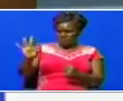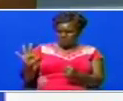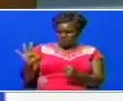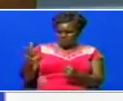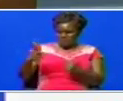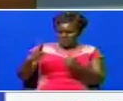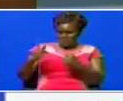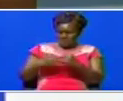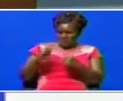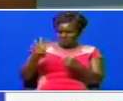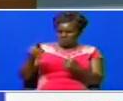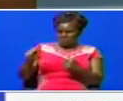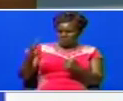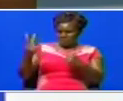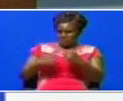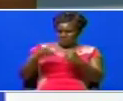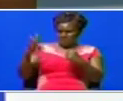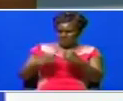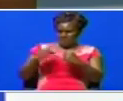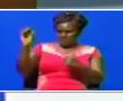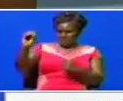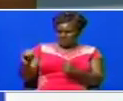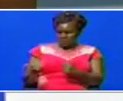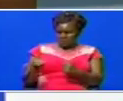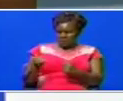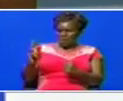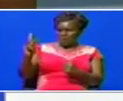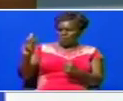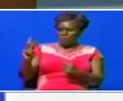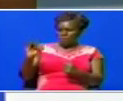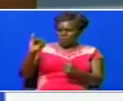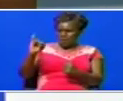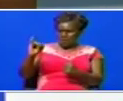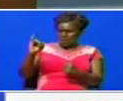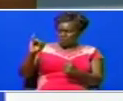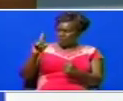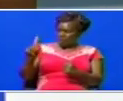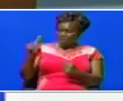423, 84.78%. Michael Maura, 114,